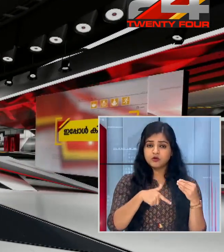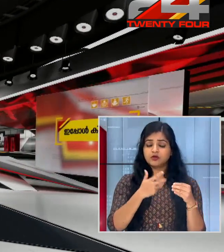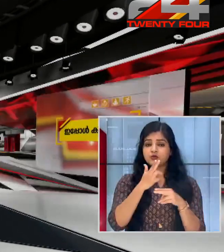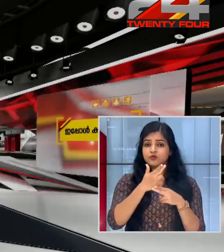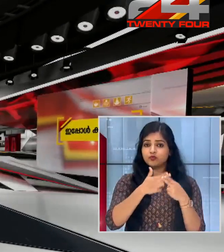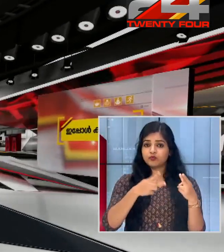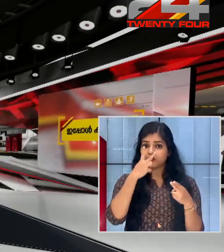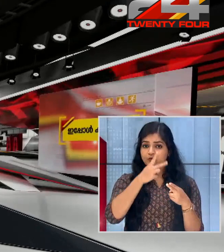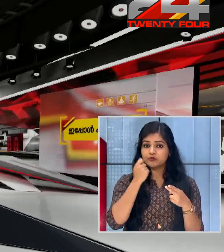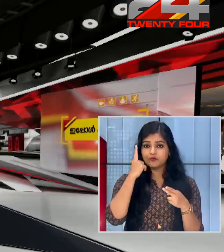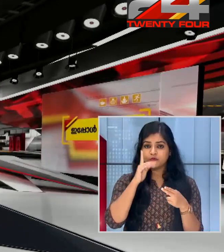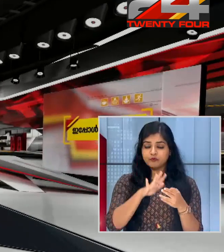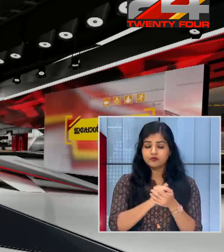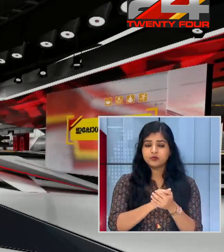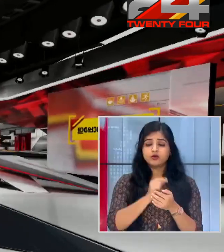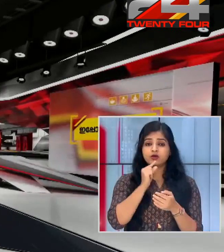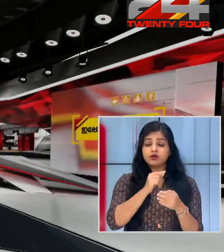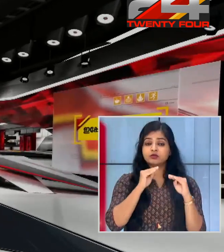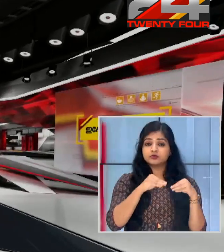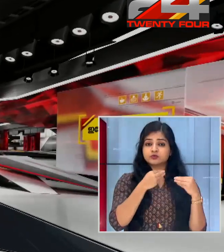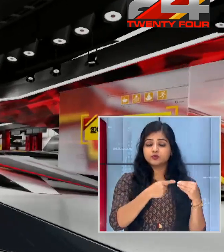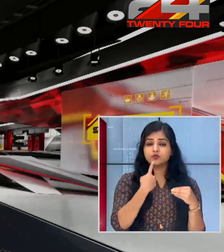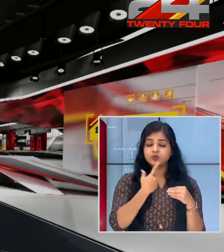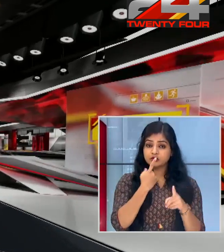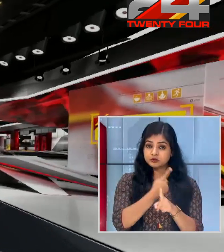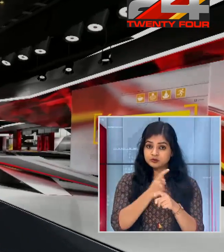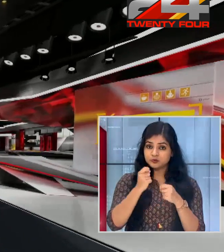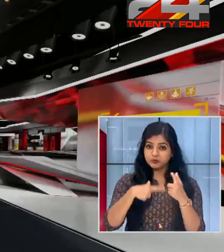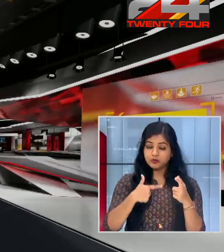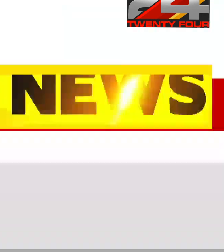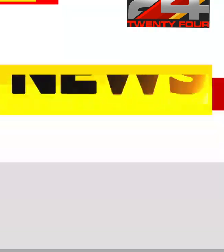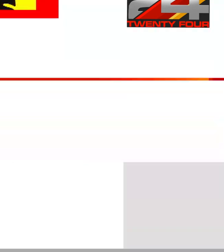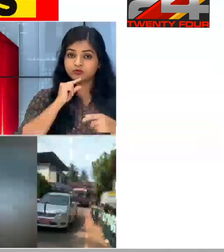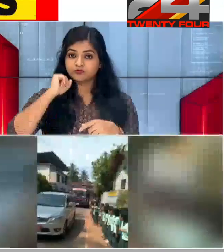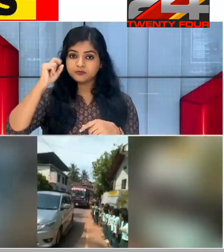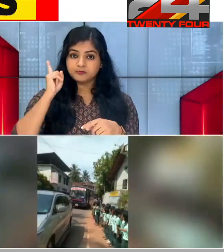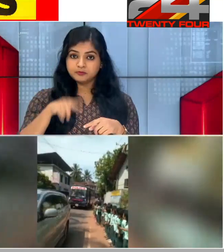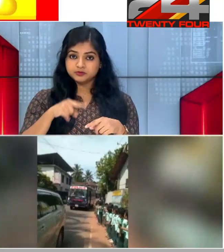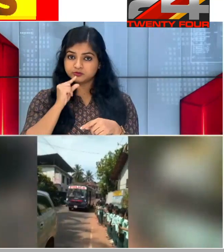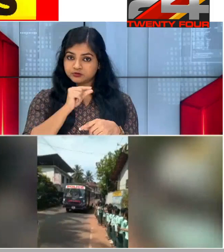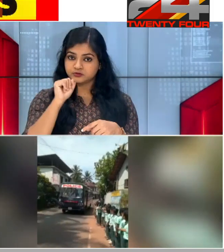ആ ദൃശ്യത്തിനകത്തിൽ കേൾക്കാം. ഇത് ആരാണെന്ന് തിരിച്ചറിയാനായിട്ടുണ്ടോ? അധ്യാപകർ തന്നെയാണോ അത്?